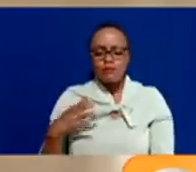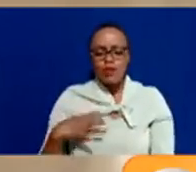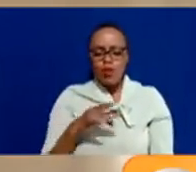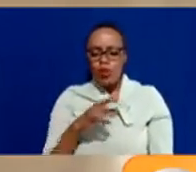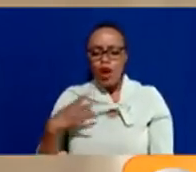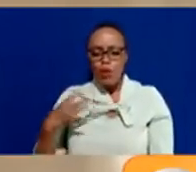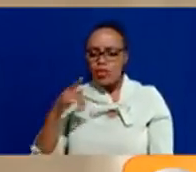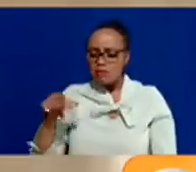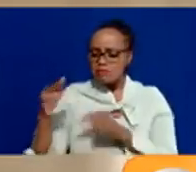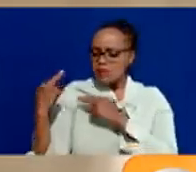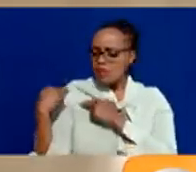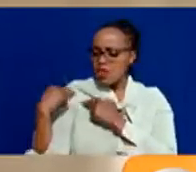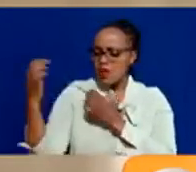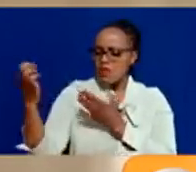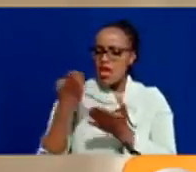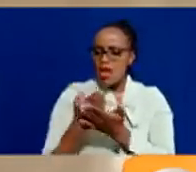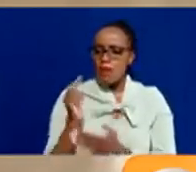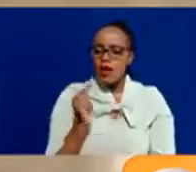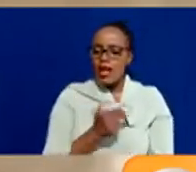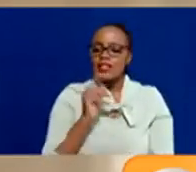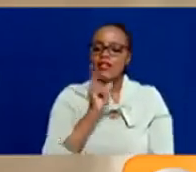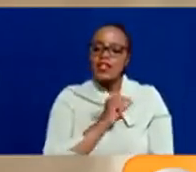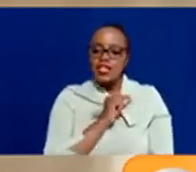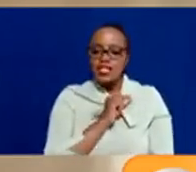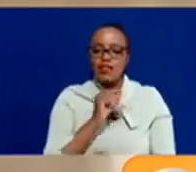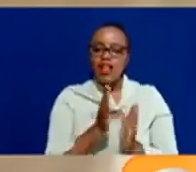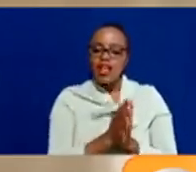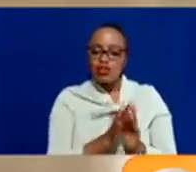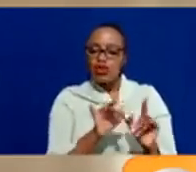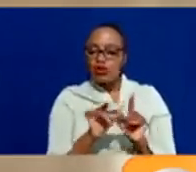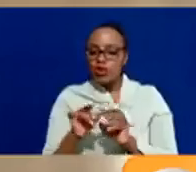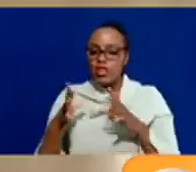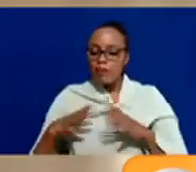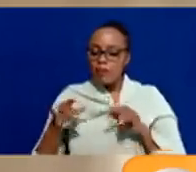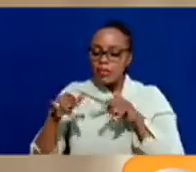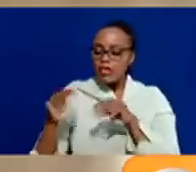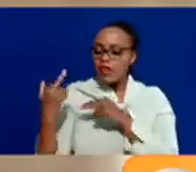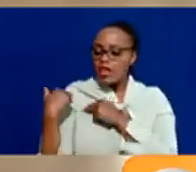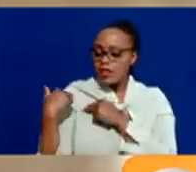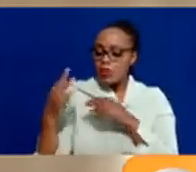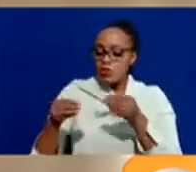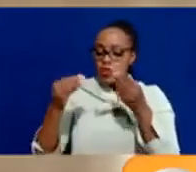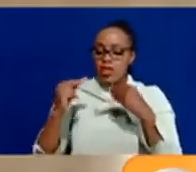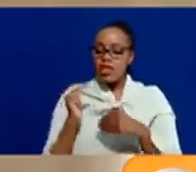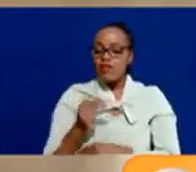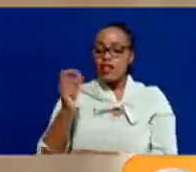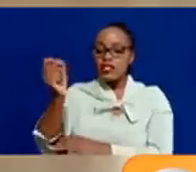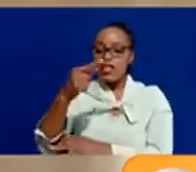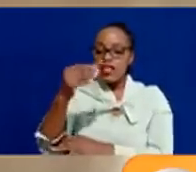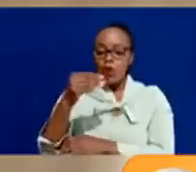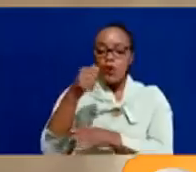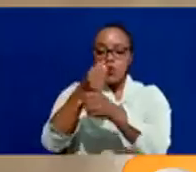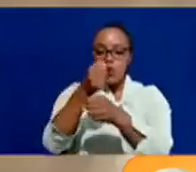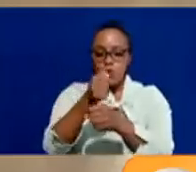ndio wametuandika kazi, hawa ndio wadosi wetu, na ndio wale ambaye wanatupatia mshahara. Wacha tufanyie